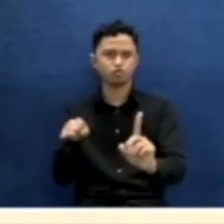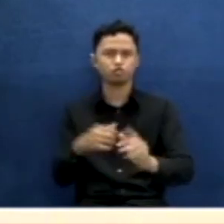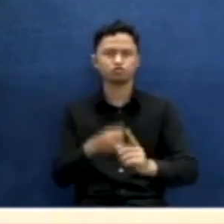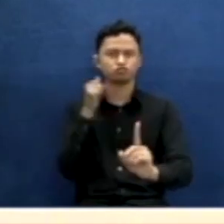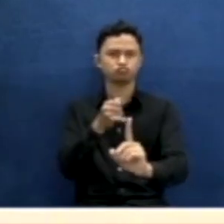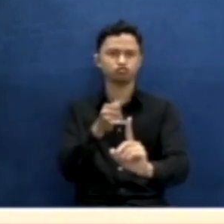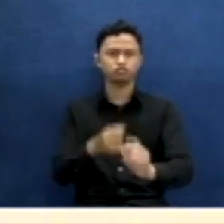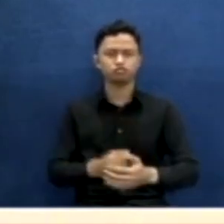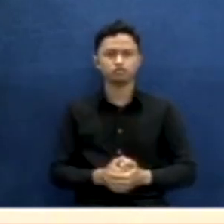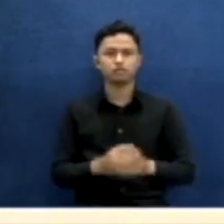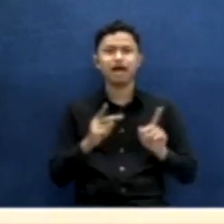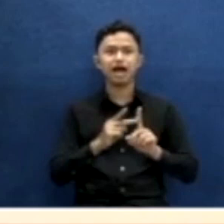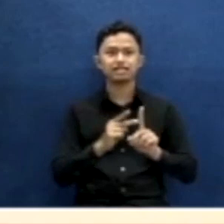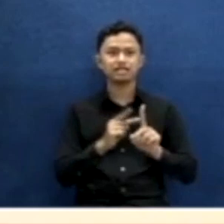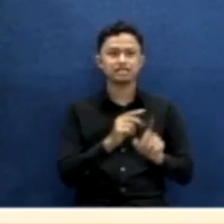binYusuf